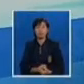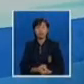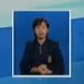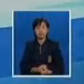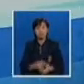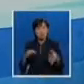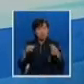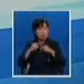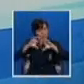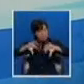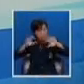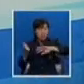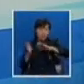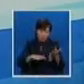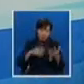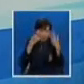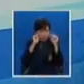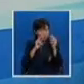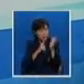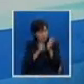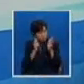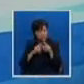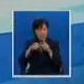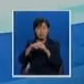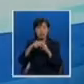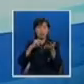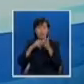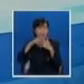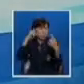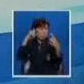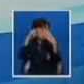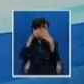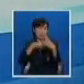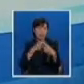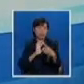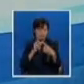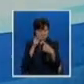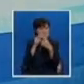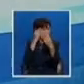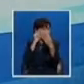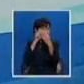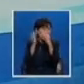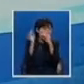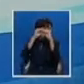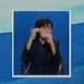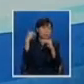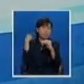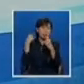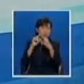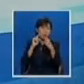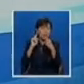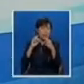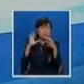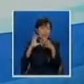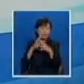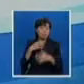ยุบสภาลาออกดูจะไม่ใช่เป้าหมายสุดท้ายมันมีไกลกว่านั้นนะครับไกลกว่านั้นอีกหน่อยก็เป็นเรื่องการชิ